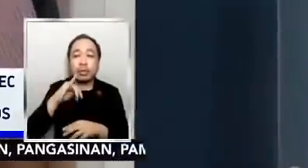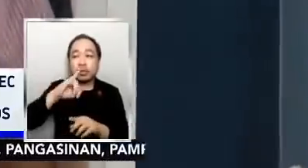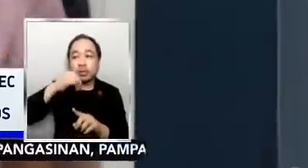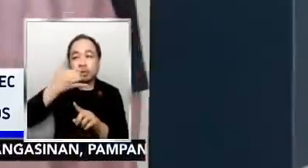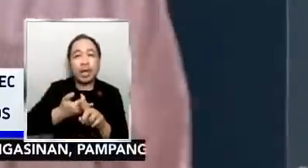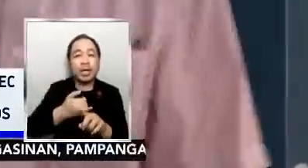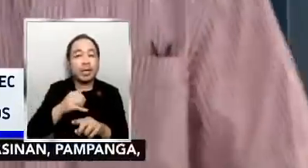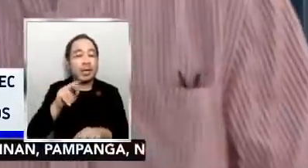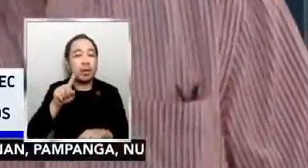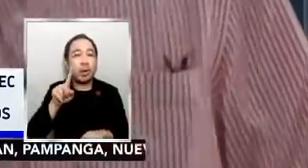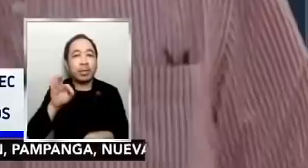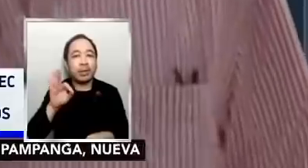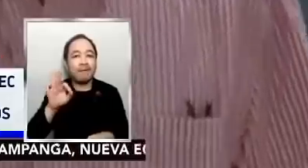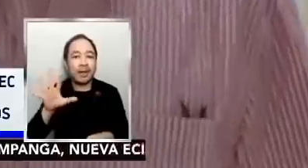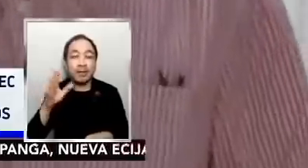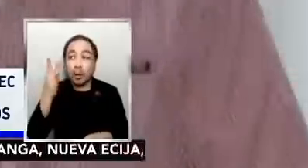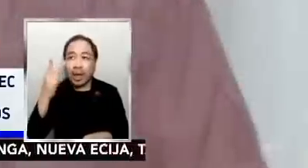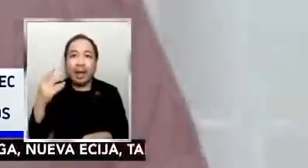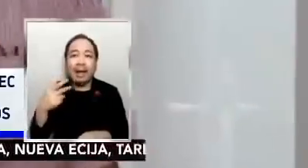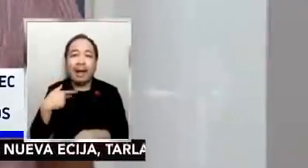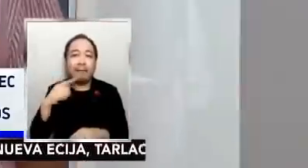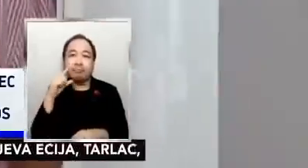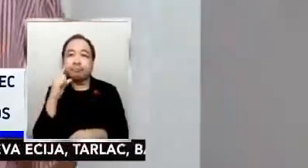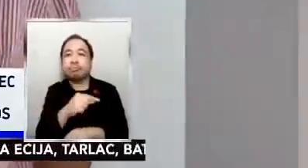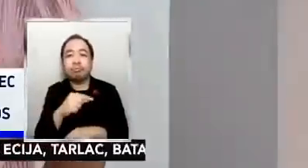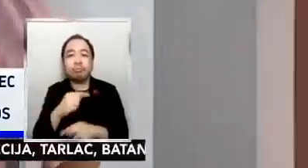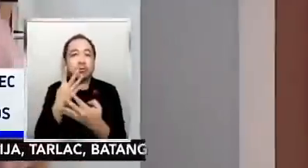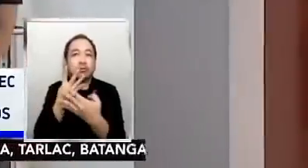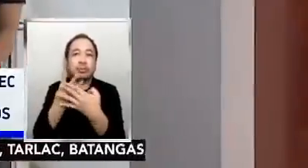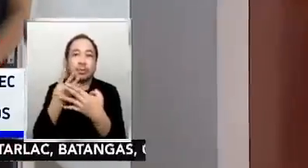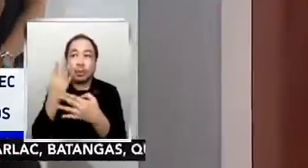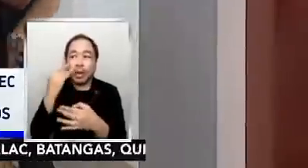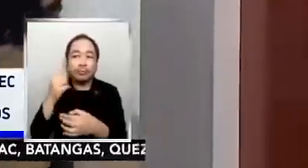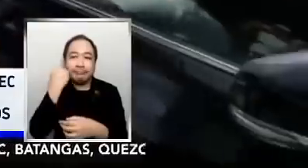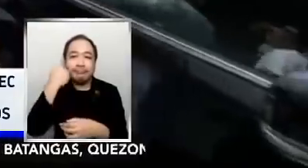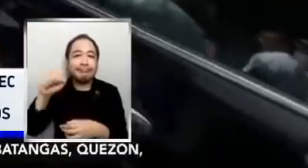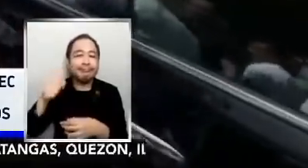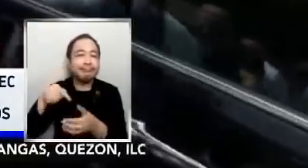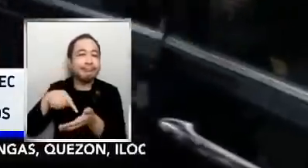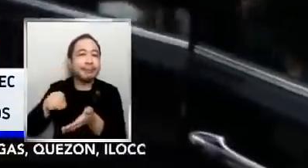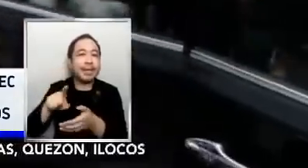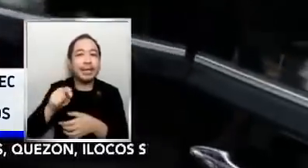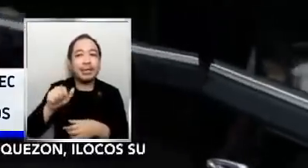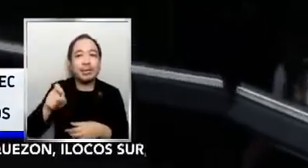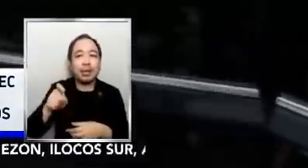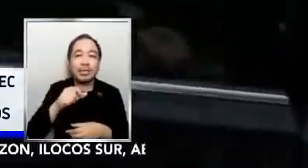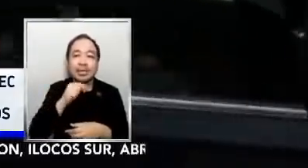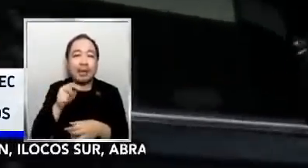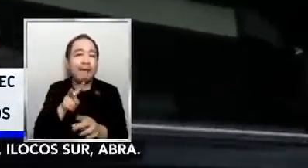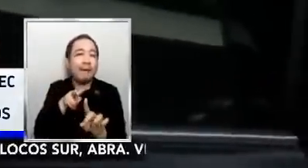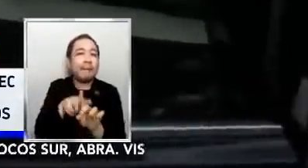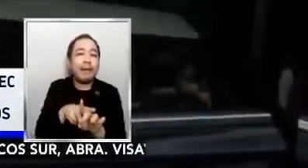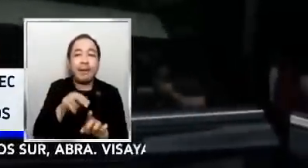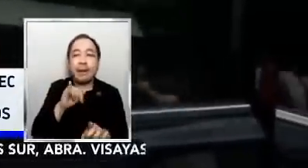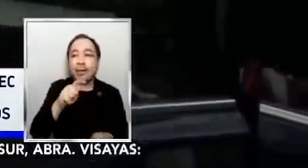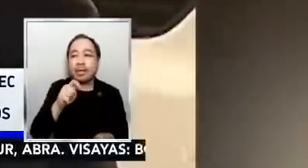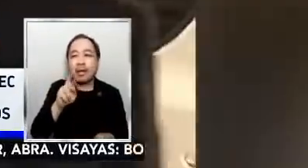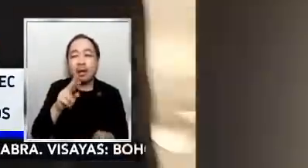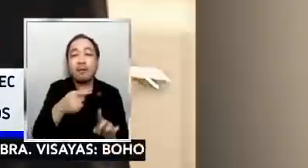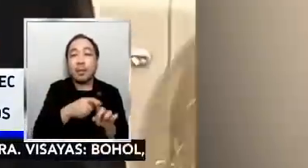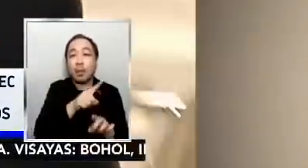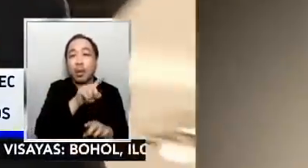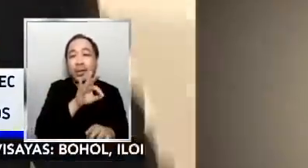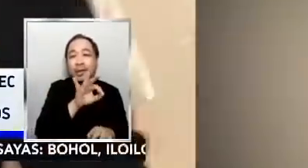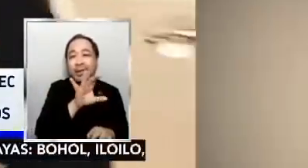parusang pagkakakulong dahil sa hindi pagbabayad ng buwis at hindi pag-file ng ITR mula 1982 hanggang